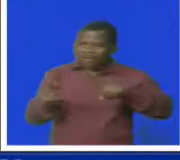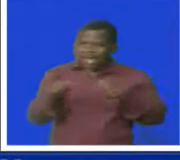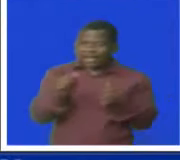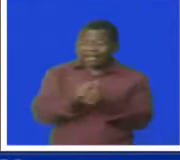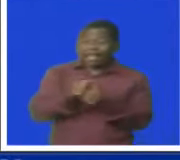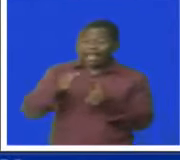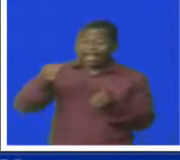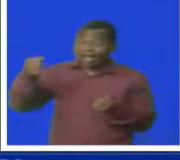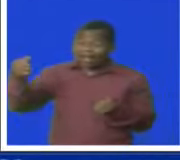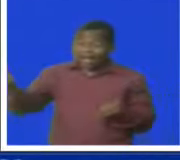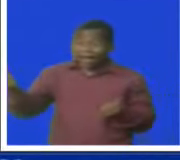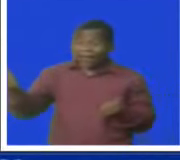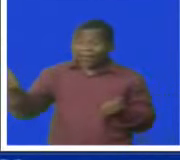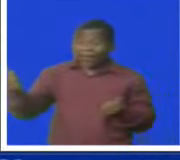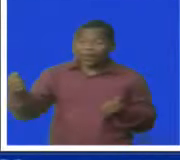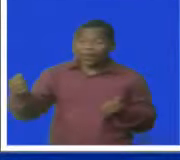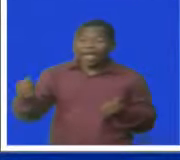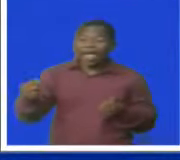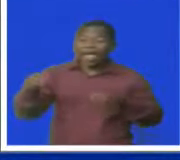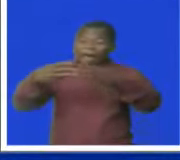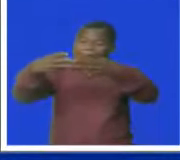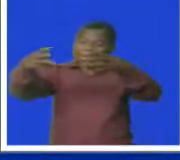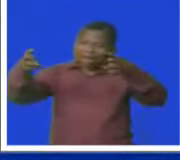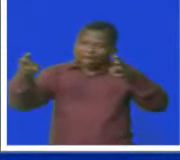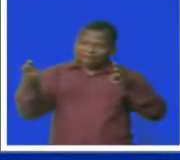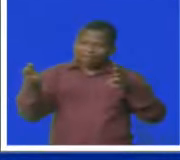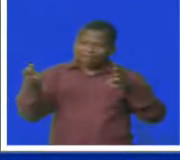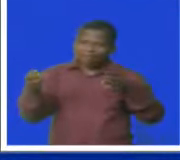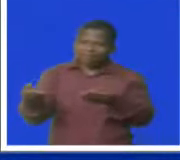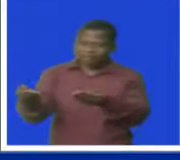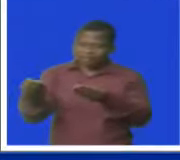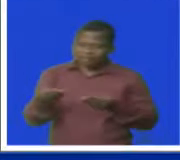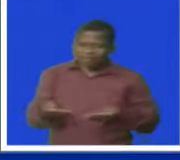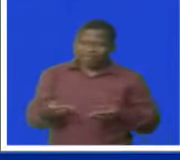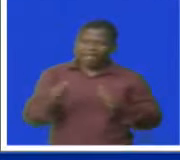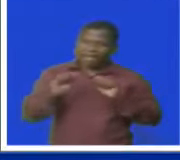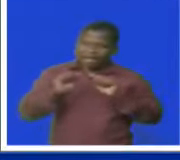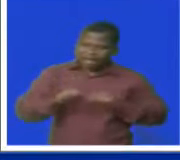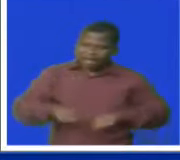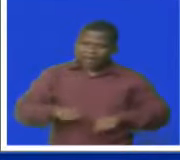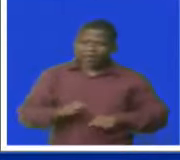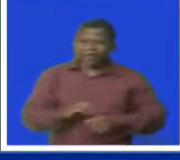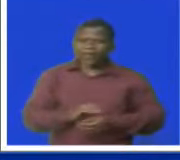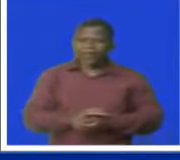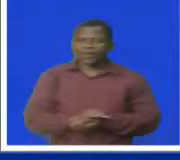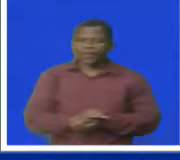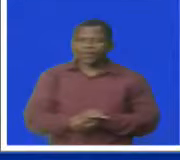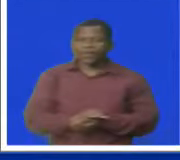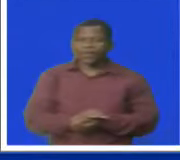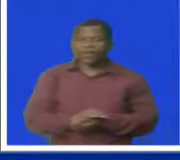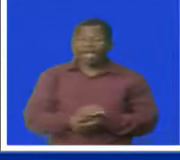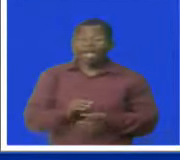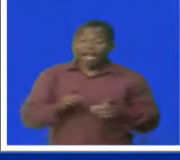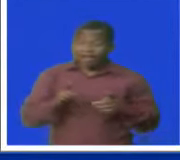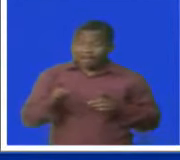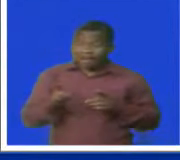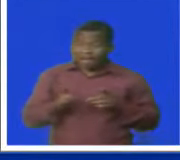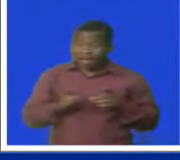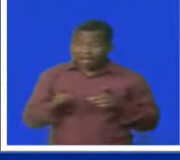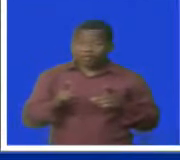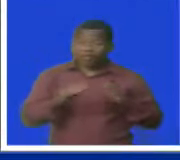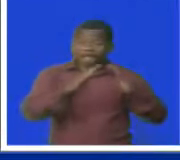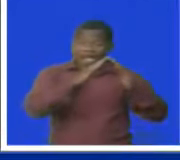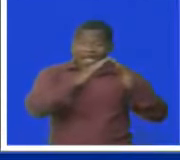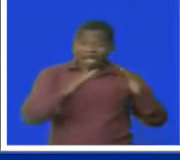leyemukelwe iParliamente letundlu totimbili. Sicocisene nemqondisi wetelibalo kuleli Amos Zwane kuva ukuthi lo mthetho